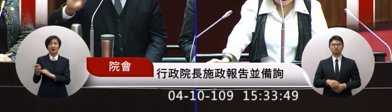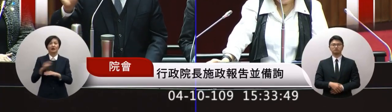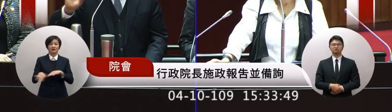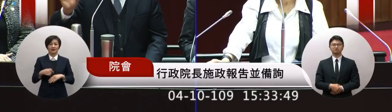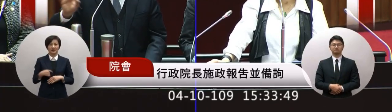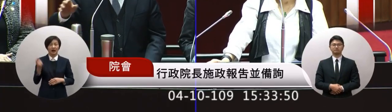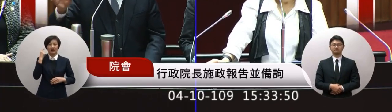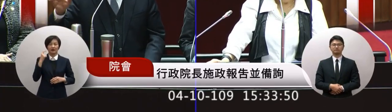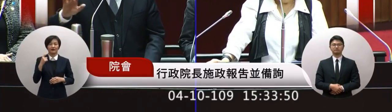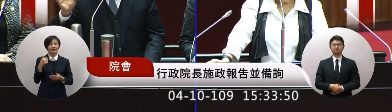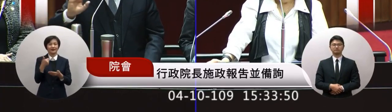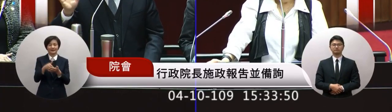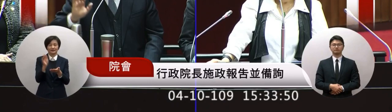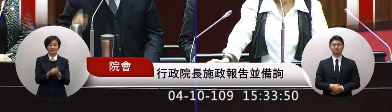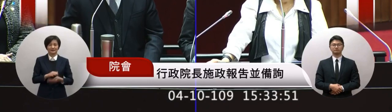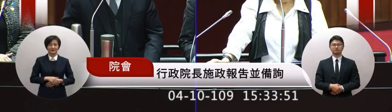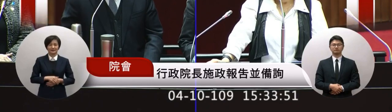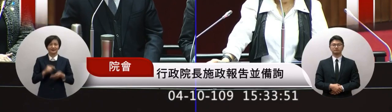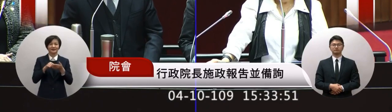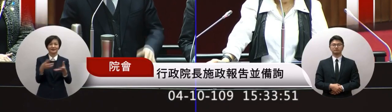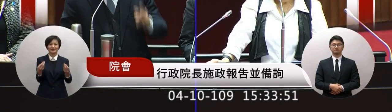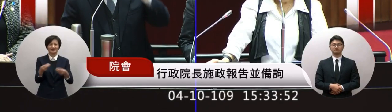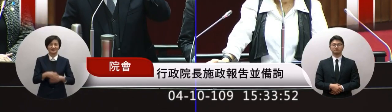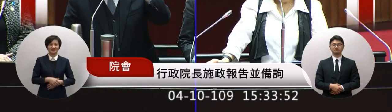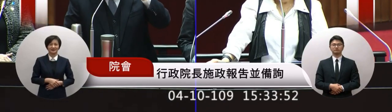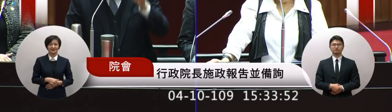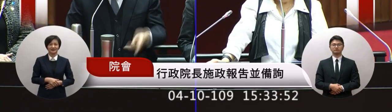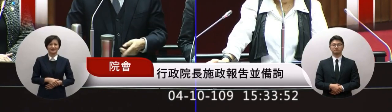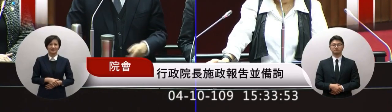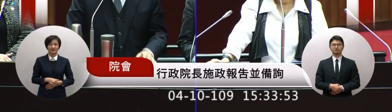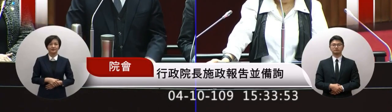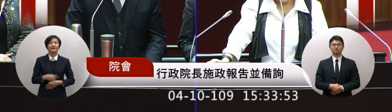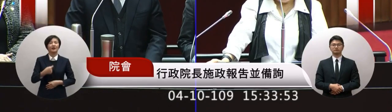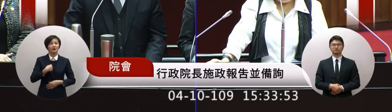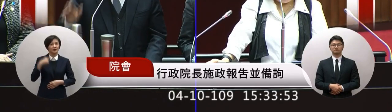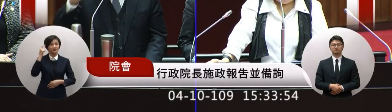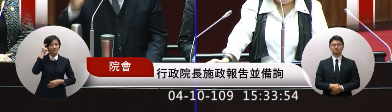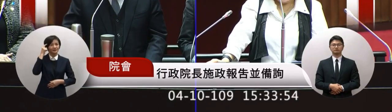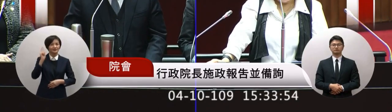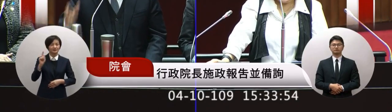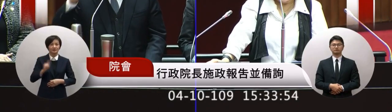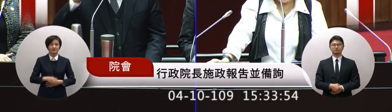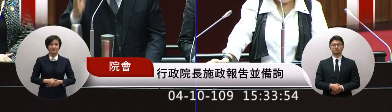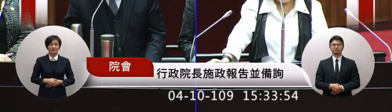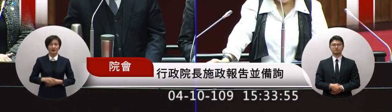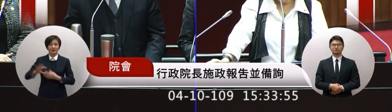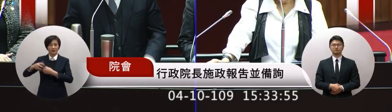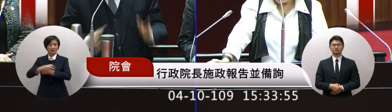听算了，我们不做这个事。我是认为外籍